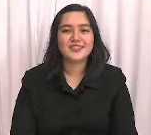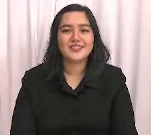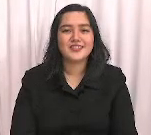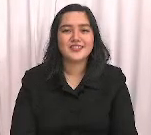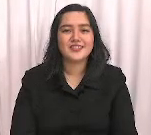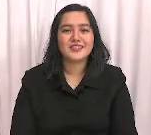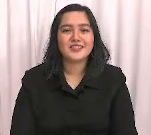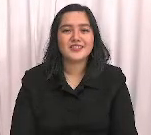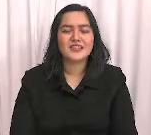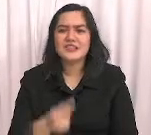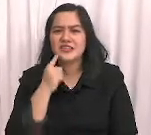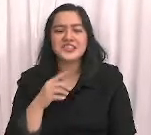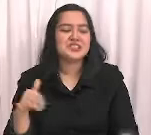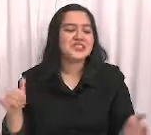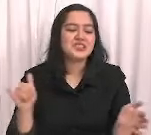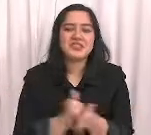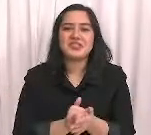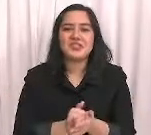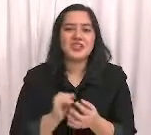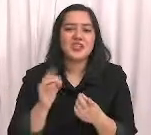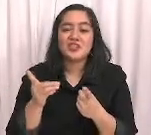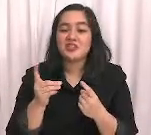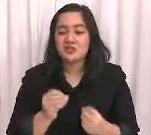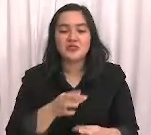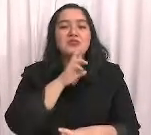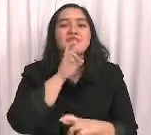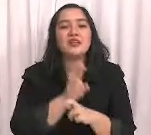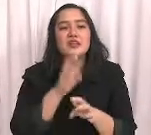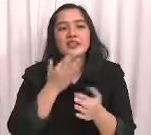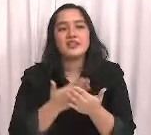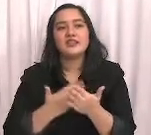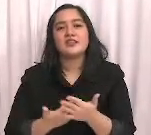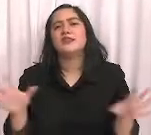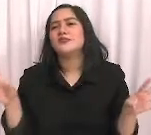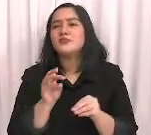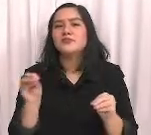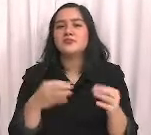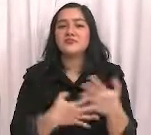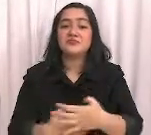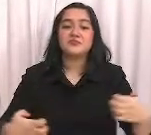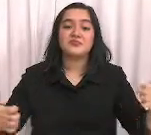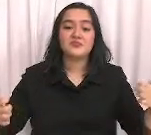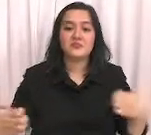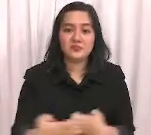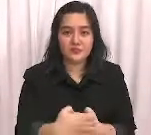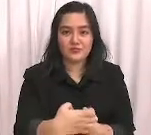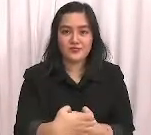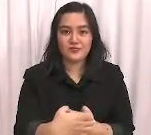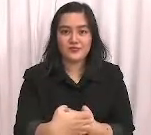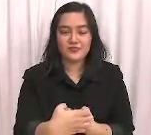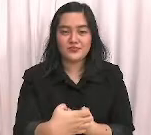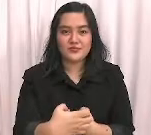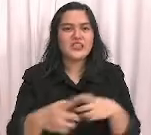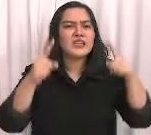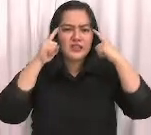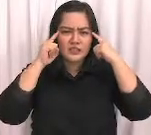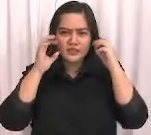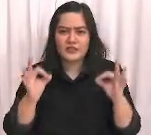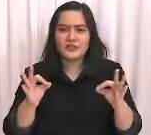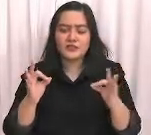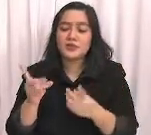kapalit eh. Sabi niya, hindi, ako'y gagawa ng mabuti sa buong buhay